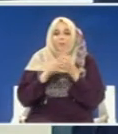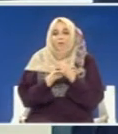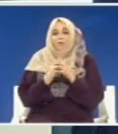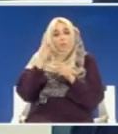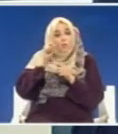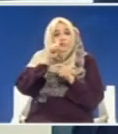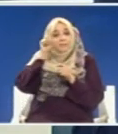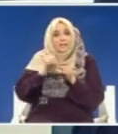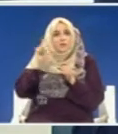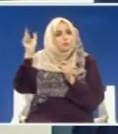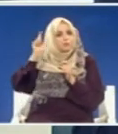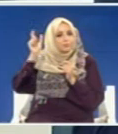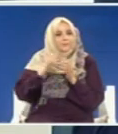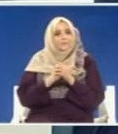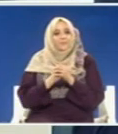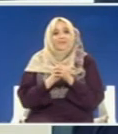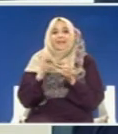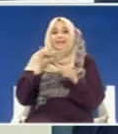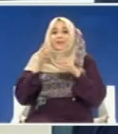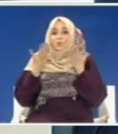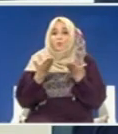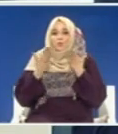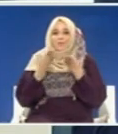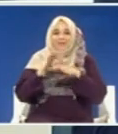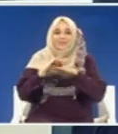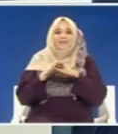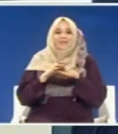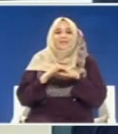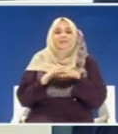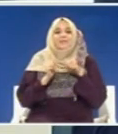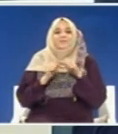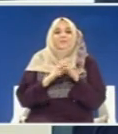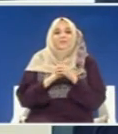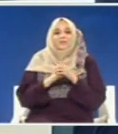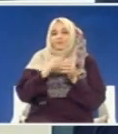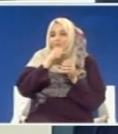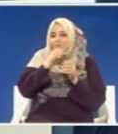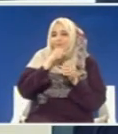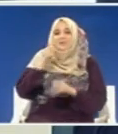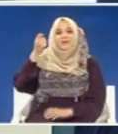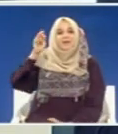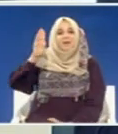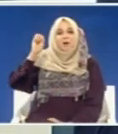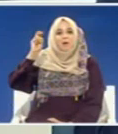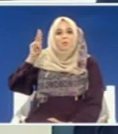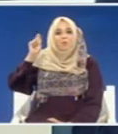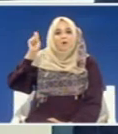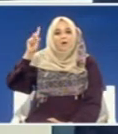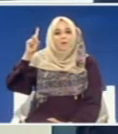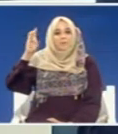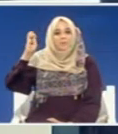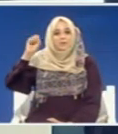الأمسية بإذن الله صاحب الفضيلة شيخنا أستاذنا أبو عبد السلام، أهلا وسهلا ومرحبا بكم جميعا